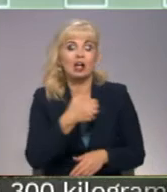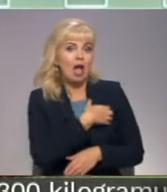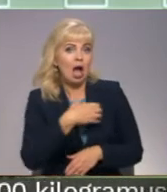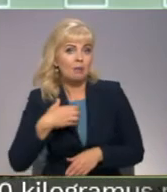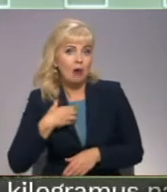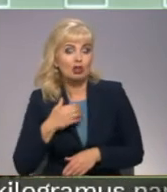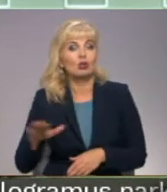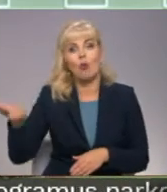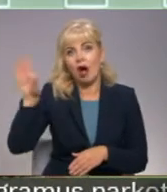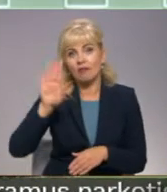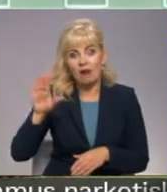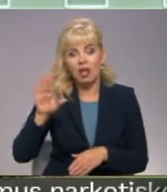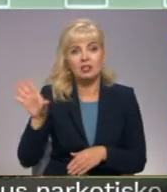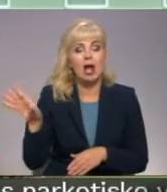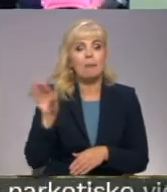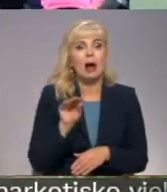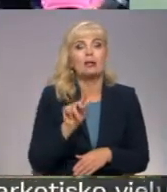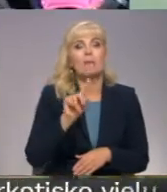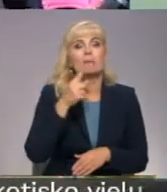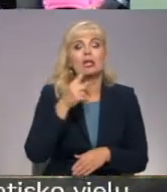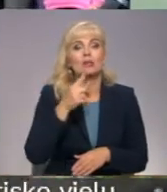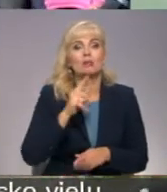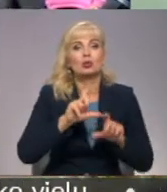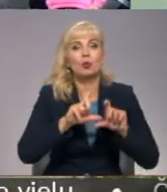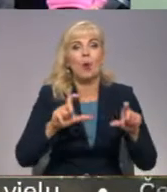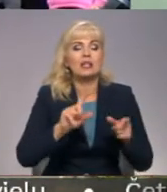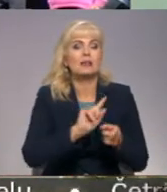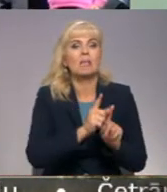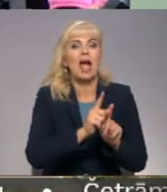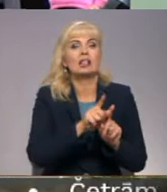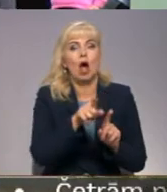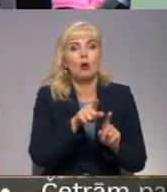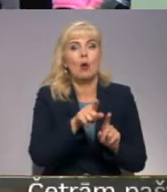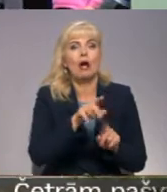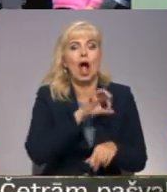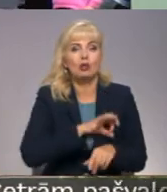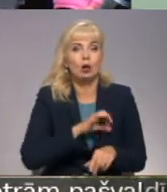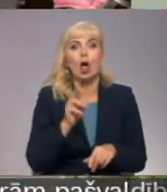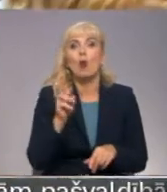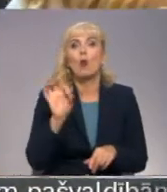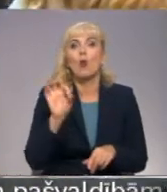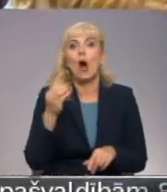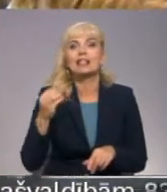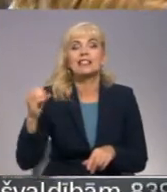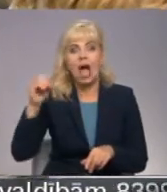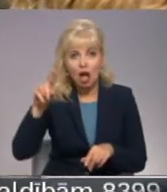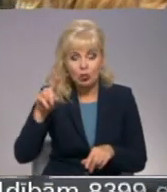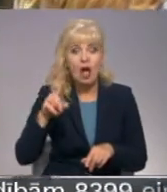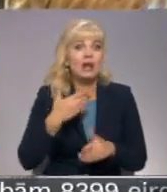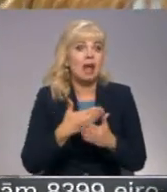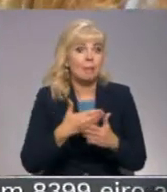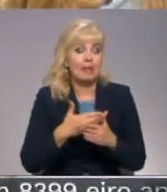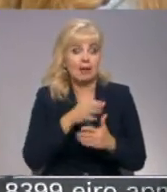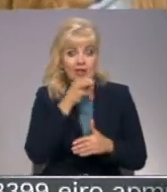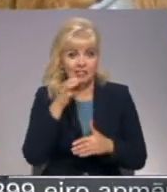pašvaldībām no valsts nācās paņemt pirmskolas pedagogu algu finansēšanu. Kocēnu novadā uzskata, jo šo funkciju atkal veiktu valsts,